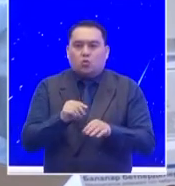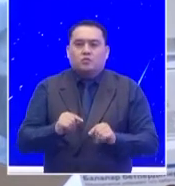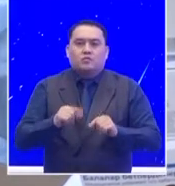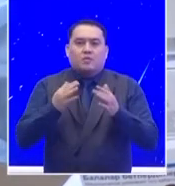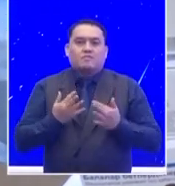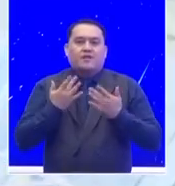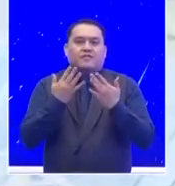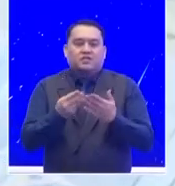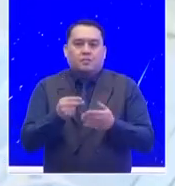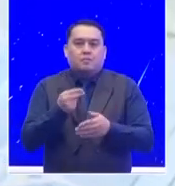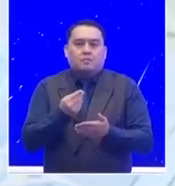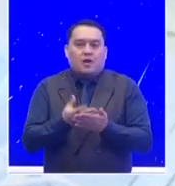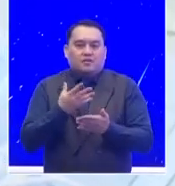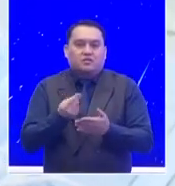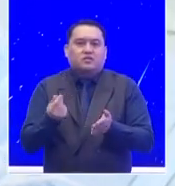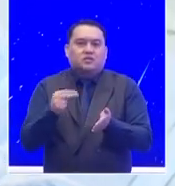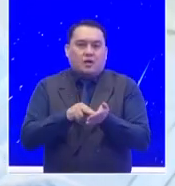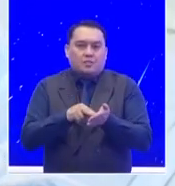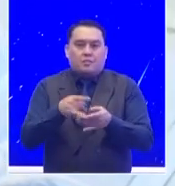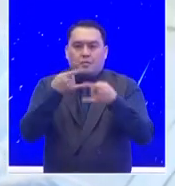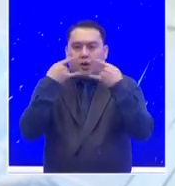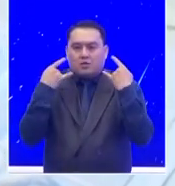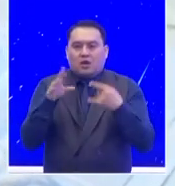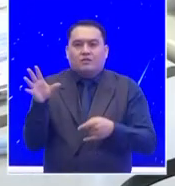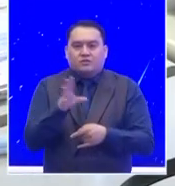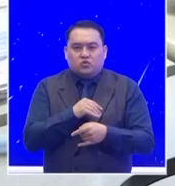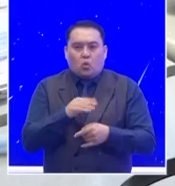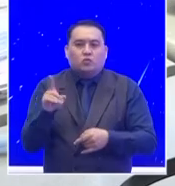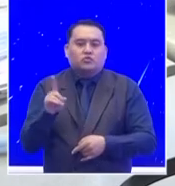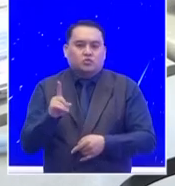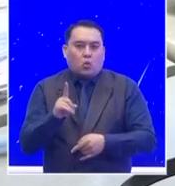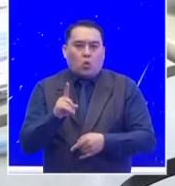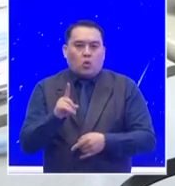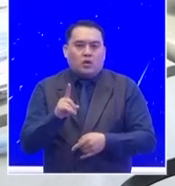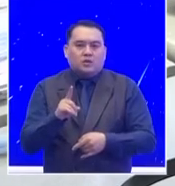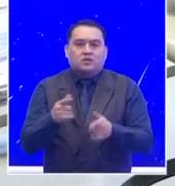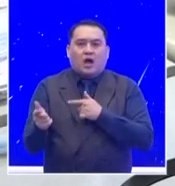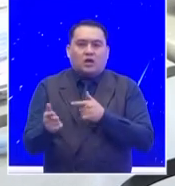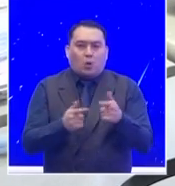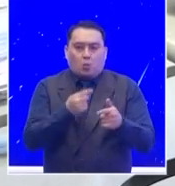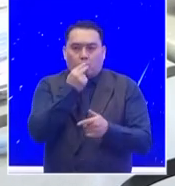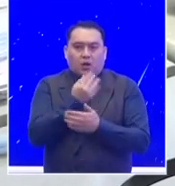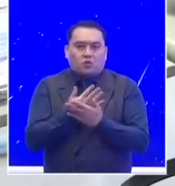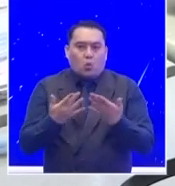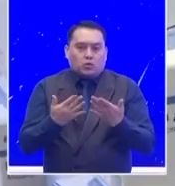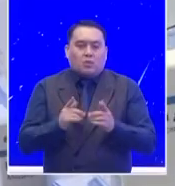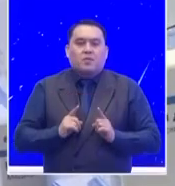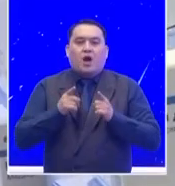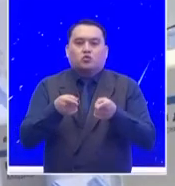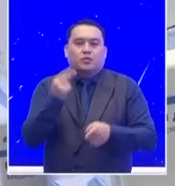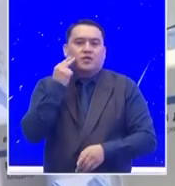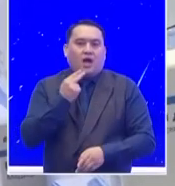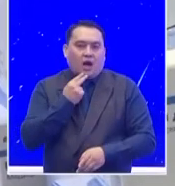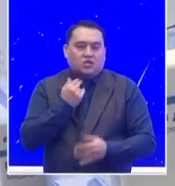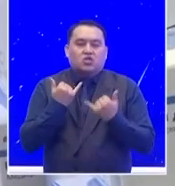спрос повлиял на повышение стоимости медицинских масок. Все дело в составляющих. Сырье для изготовления продукта в основном поступало из